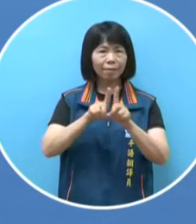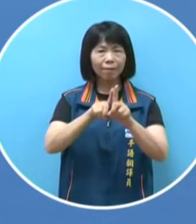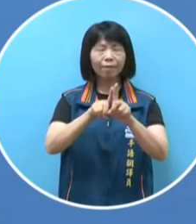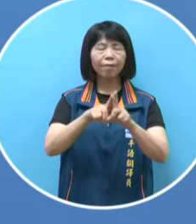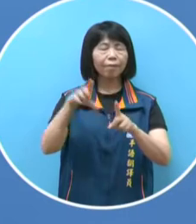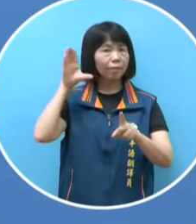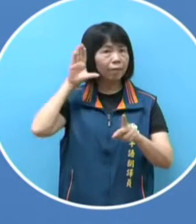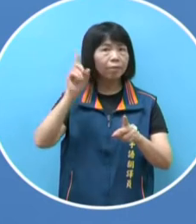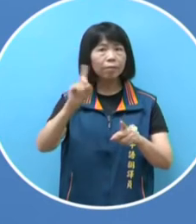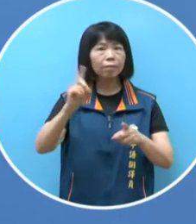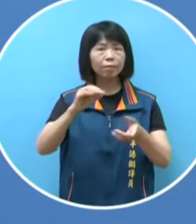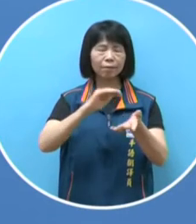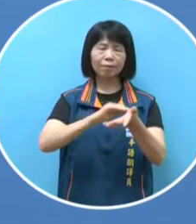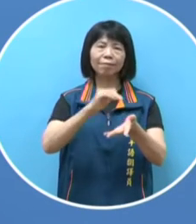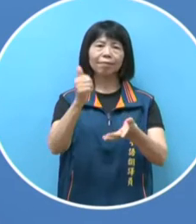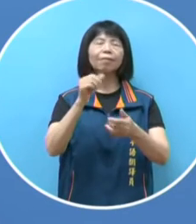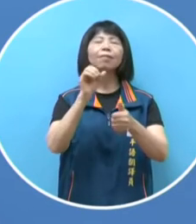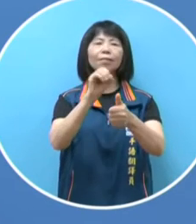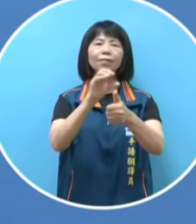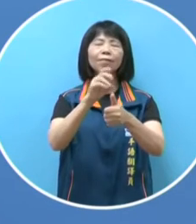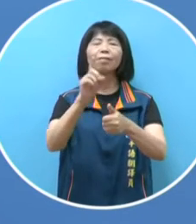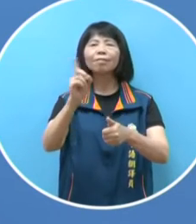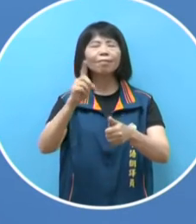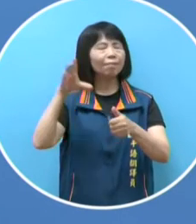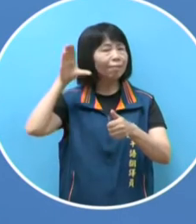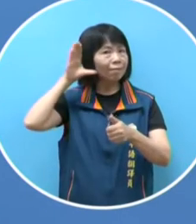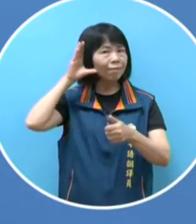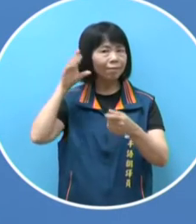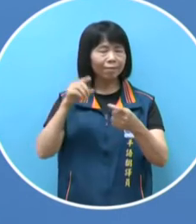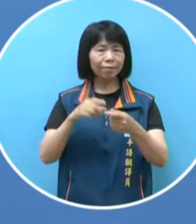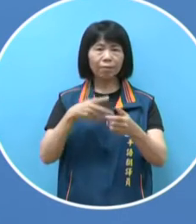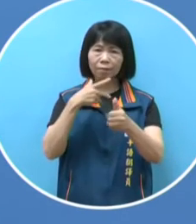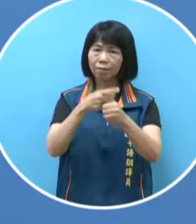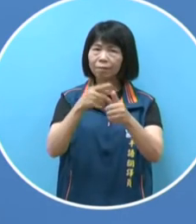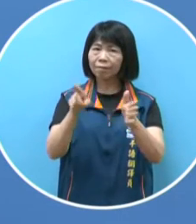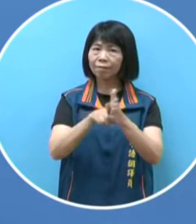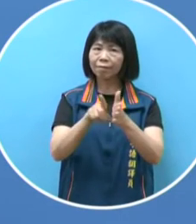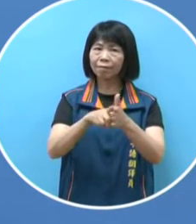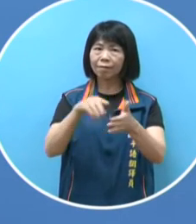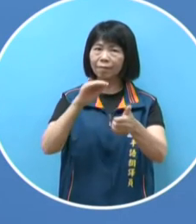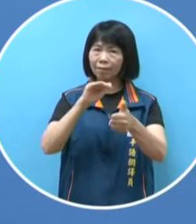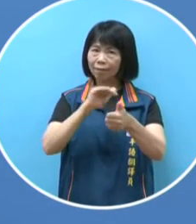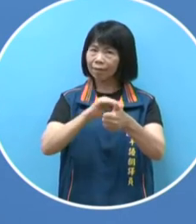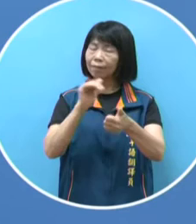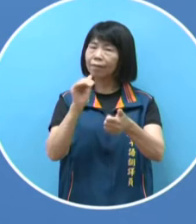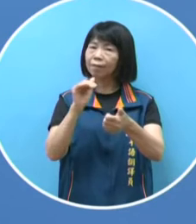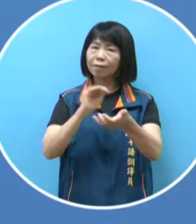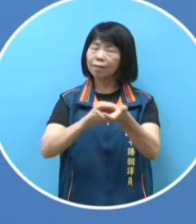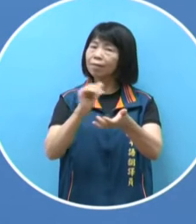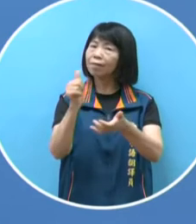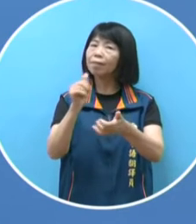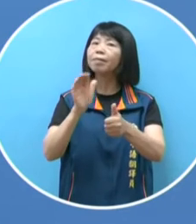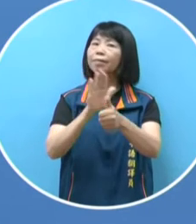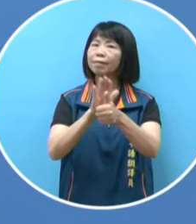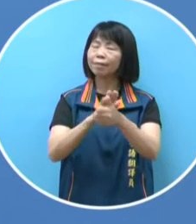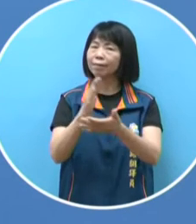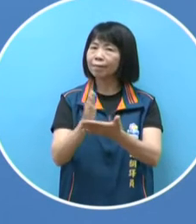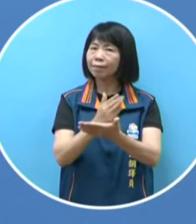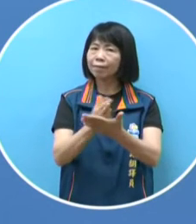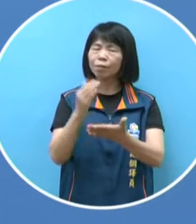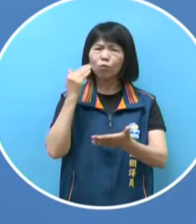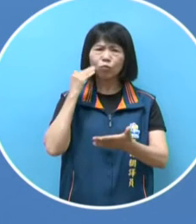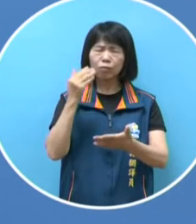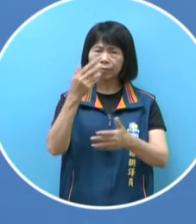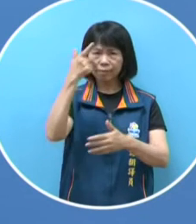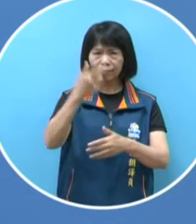么？听医师的哈。所以呢，我们在施打疫苗的时候，医师会做评估。同样的，如果你本身是具有